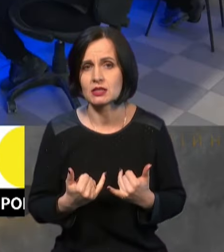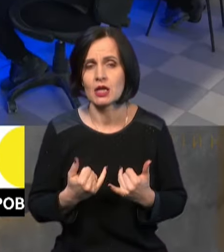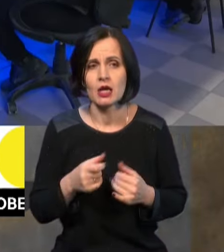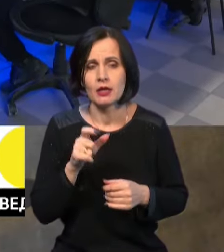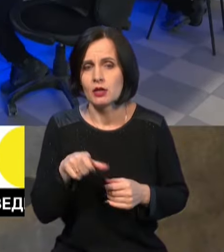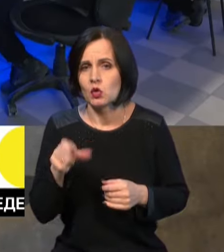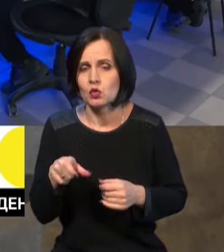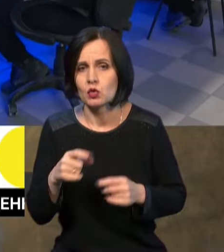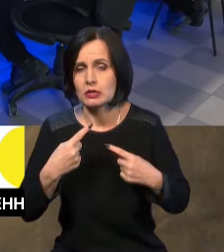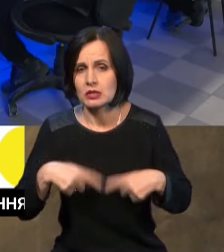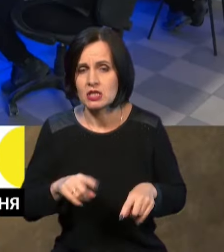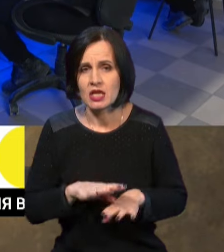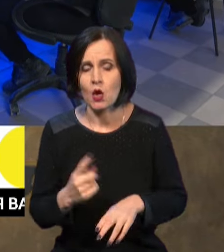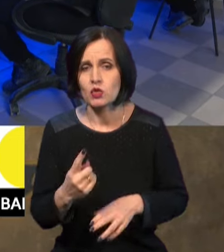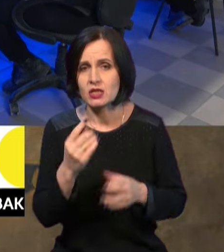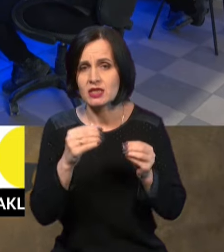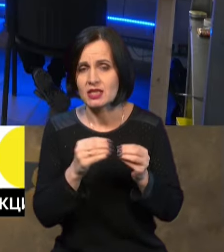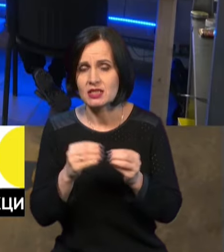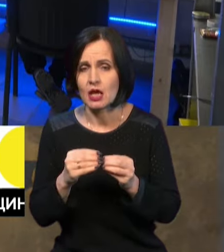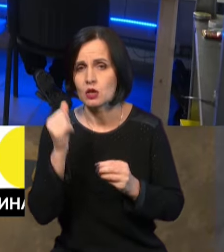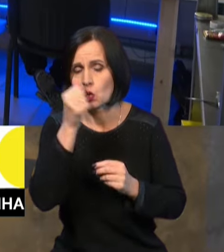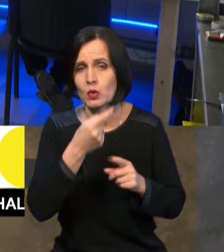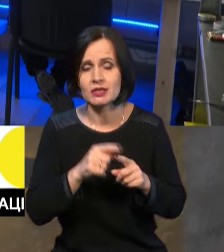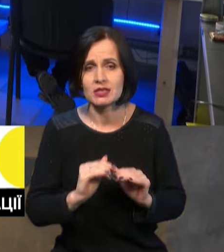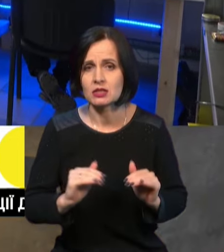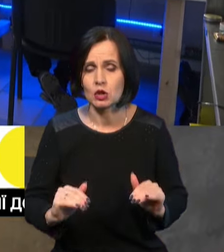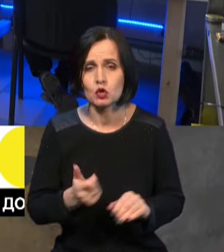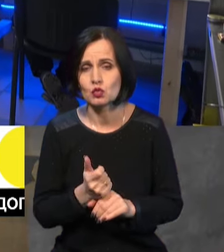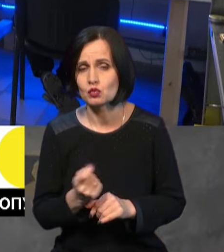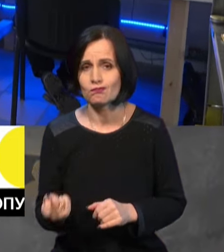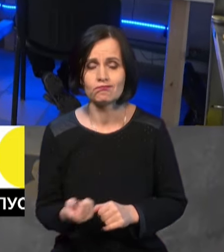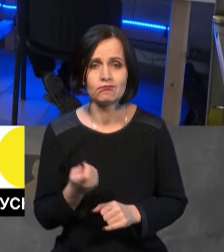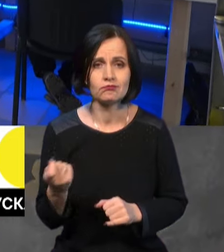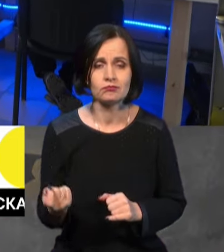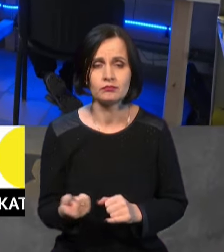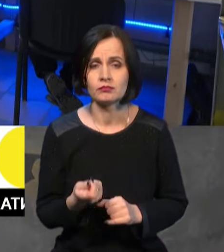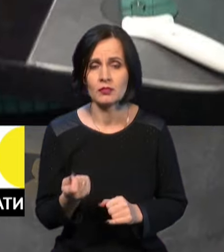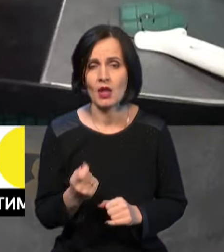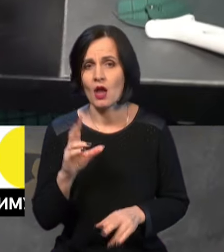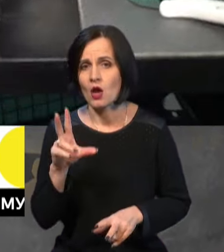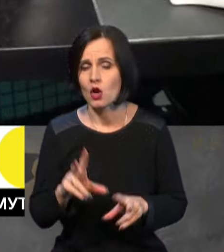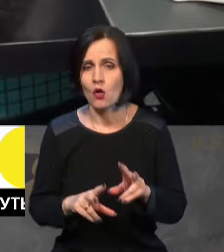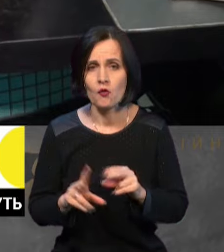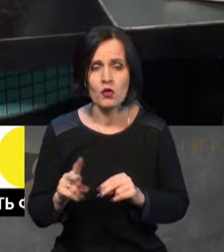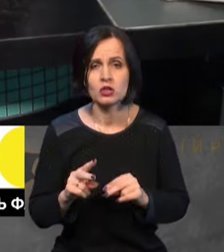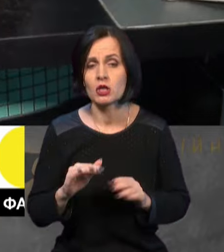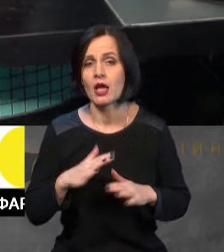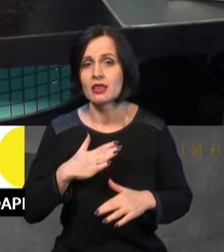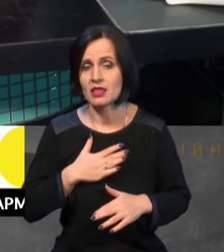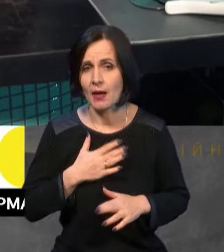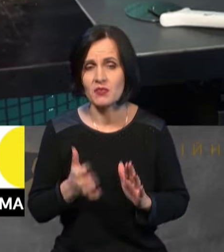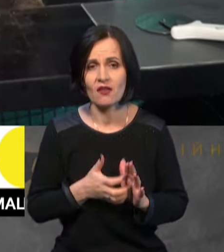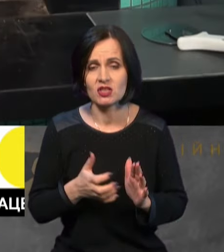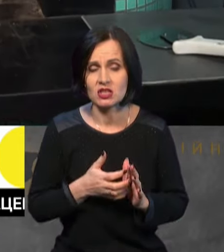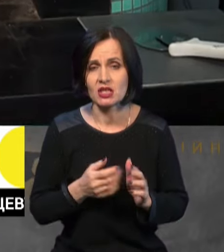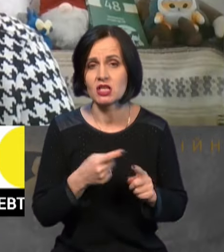криза вже не один десяток років, і цих дітлахів край небагато, я вважаю, що нам їх катастрофічно не вистачає на ринку